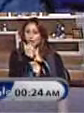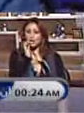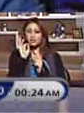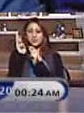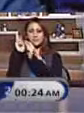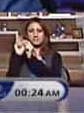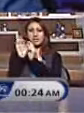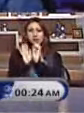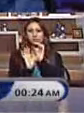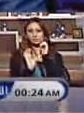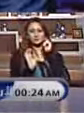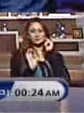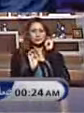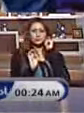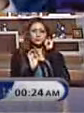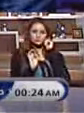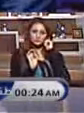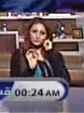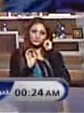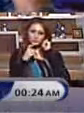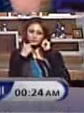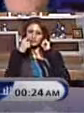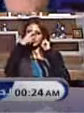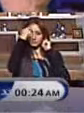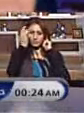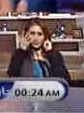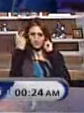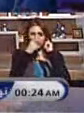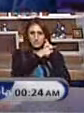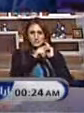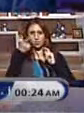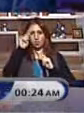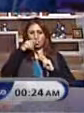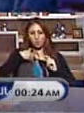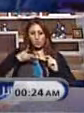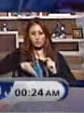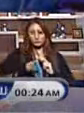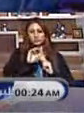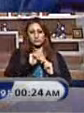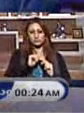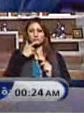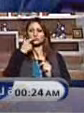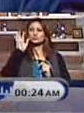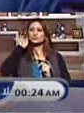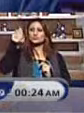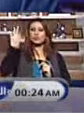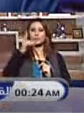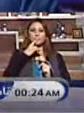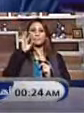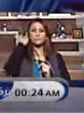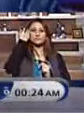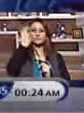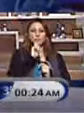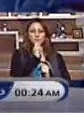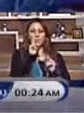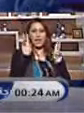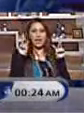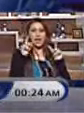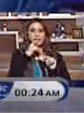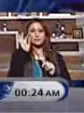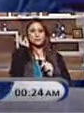مثال انا كل يوم مثلا او واحد من الناس يخرج كل يوم يعيب على فضائيه معينه